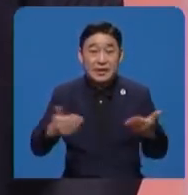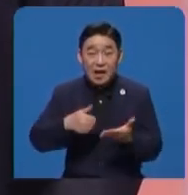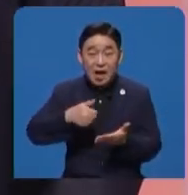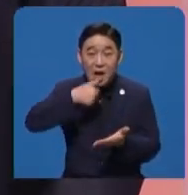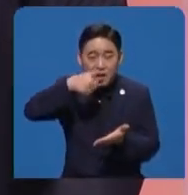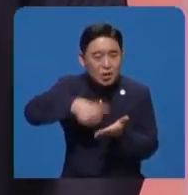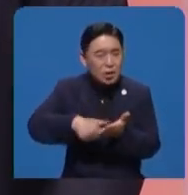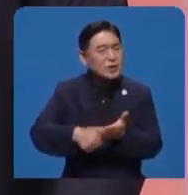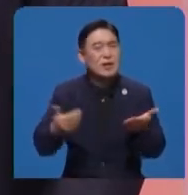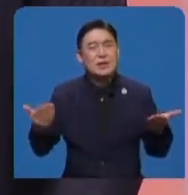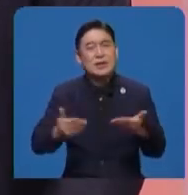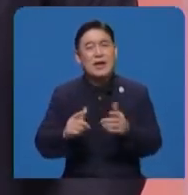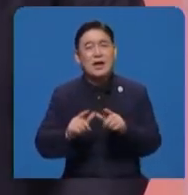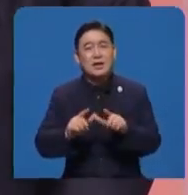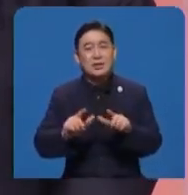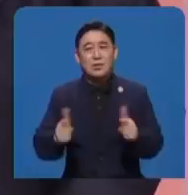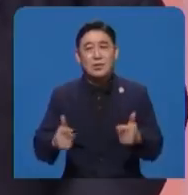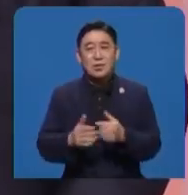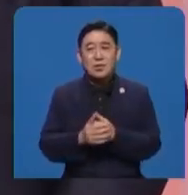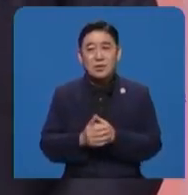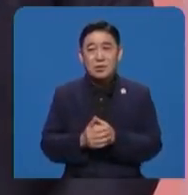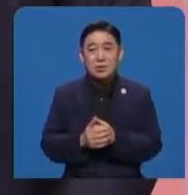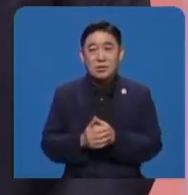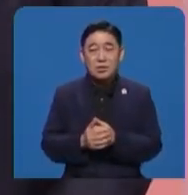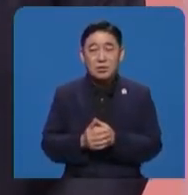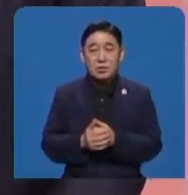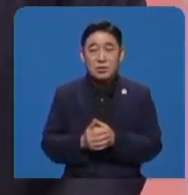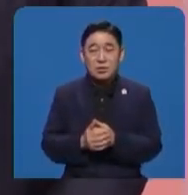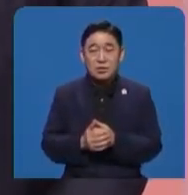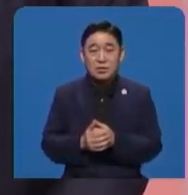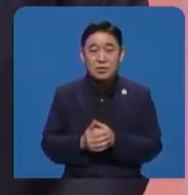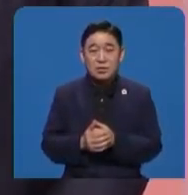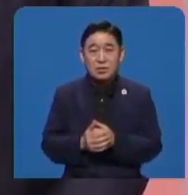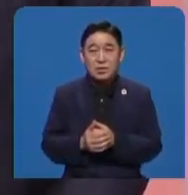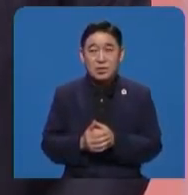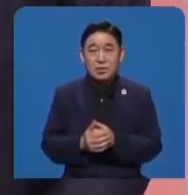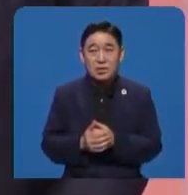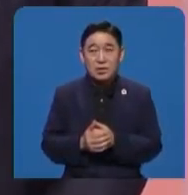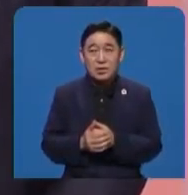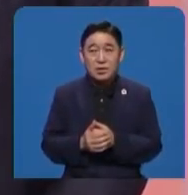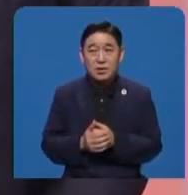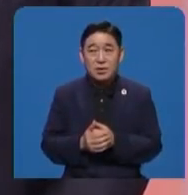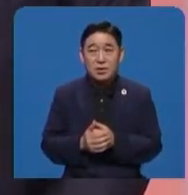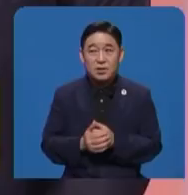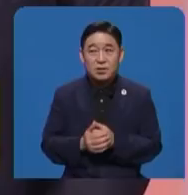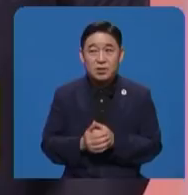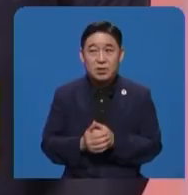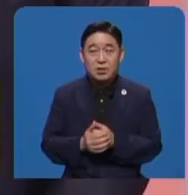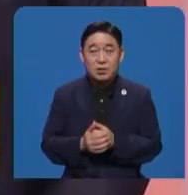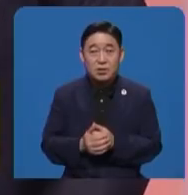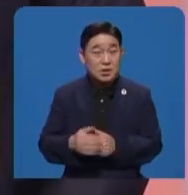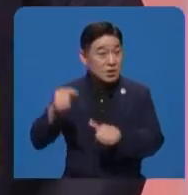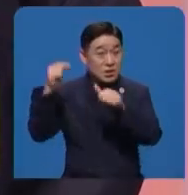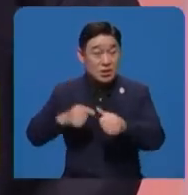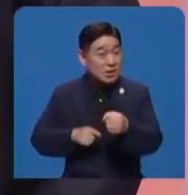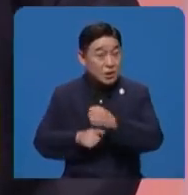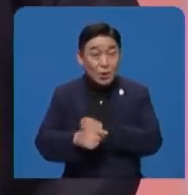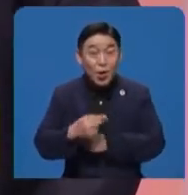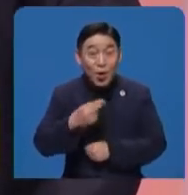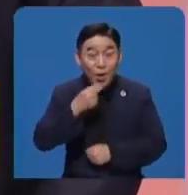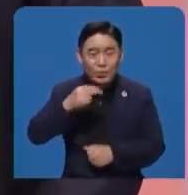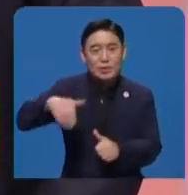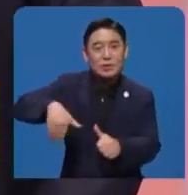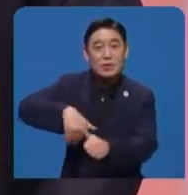결재 업무가 아니고요. 네. 그냥 어떤 업무입니까? 아니 그거는 제가 그런 걸 시킬 이유가 전혀